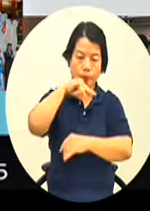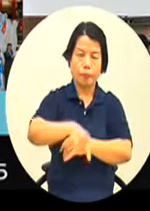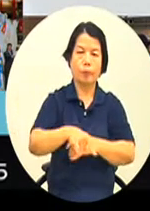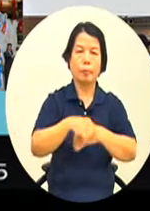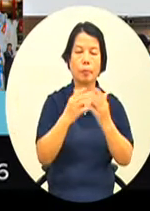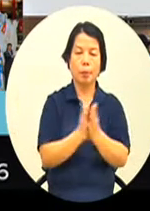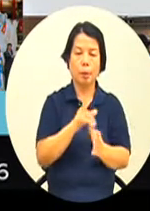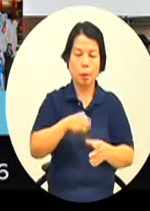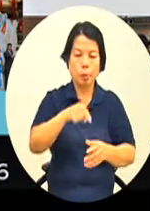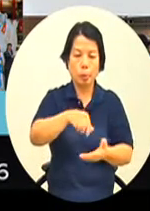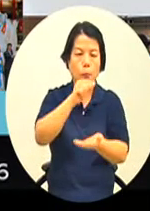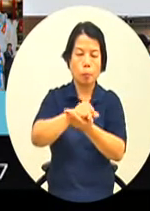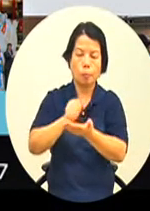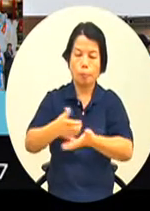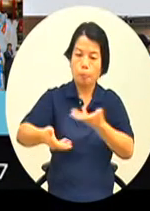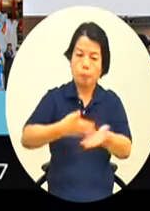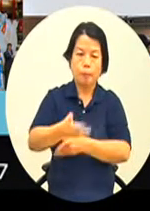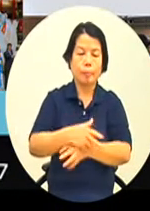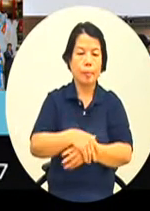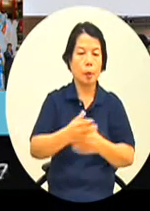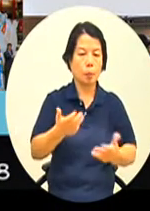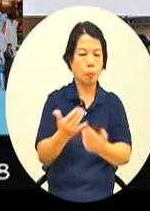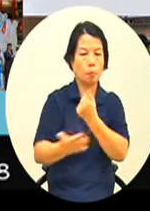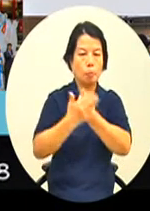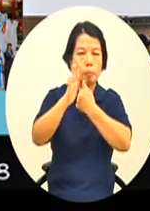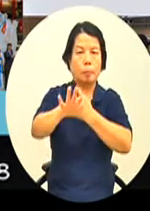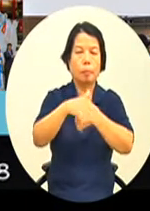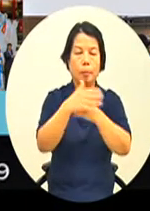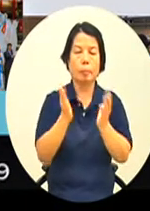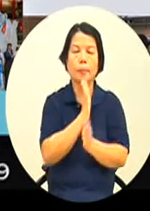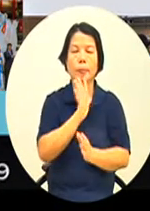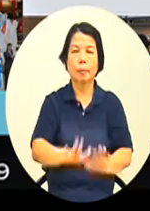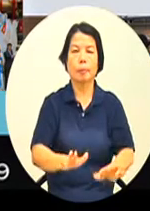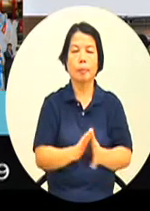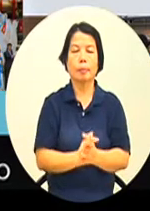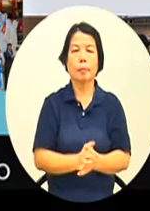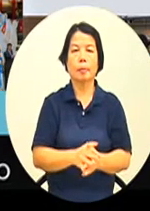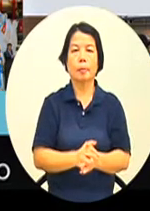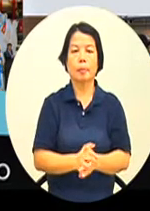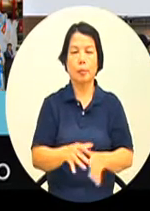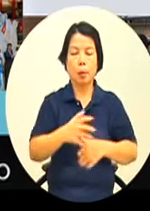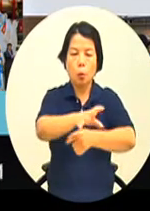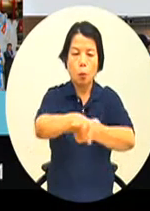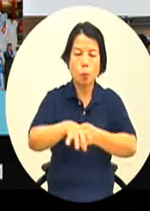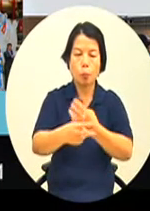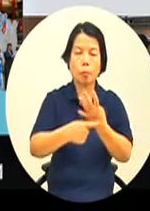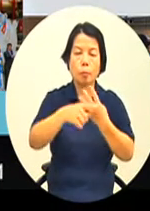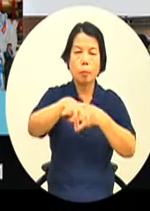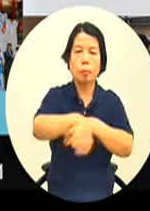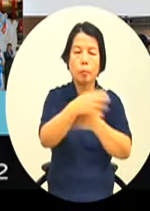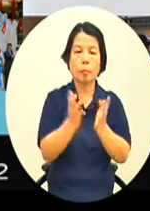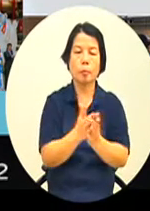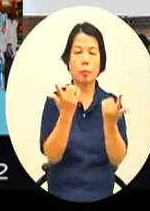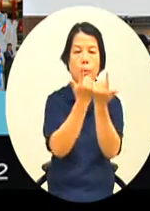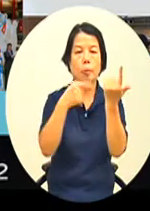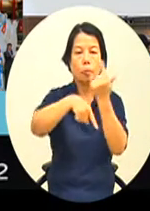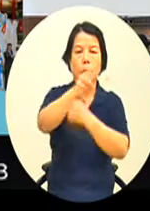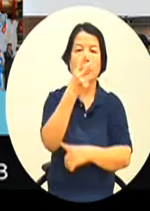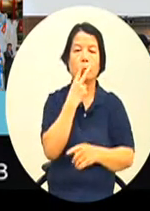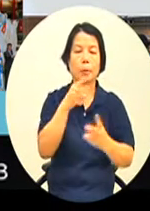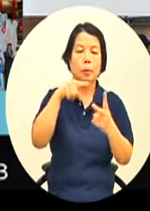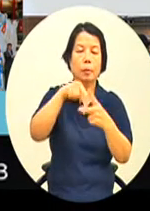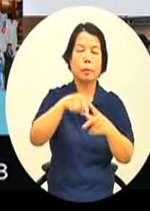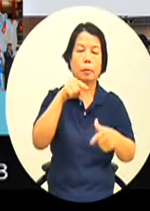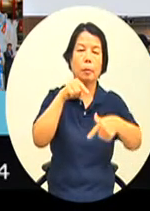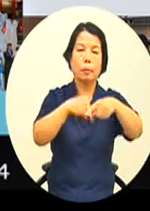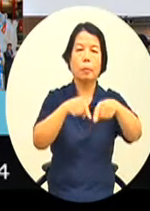是有实质的一个效益哦。那我们本周末也才刚进行完毕。我们跟农业局合作北上参加这个亚太文化日哦，